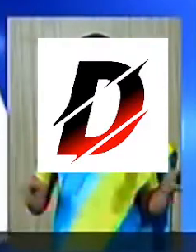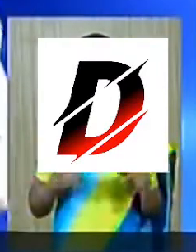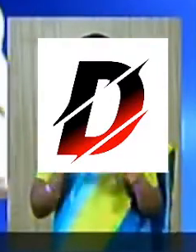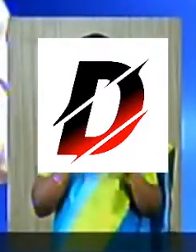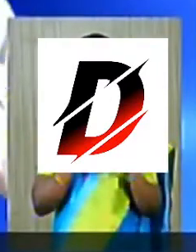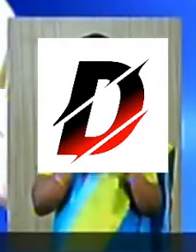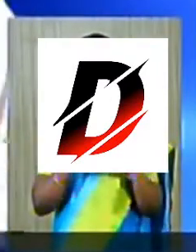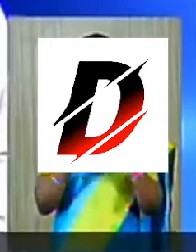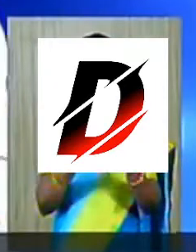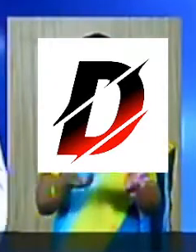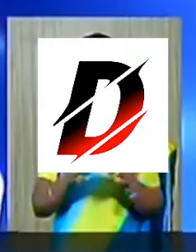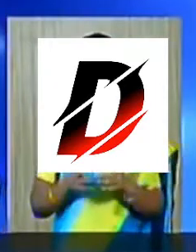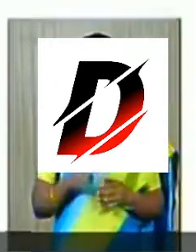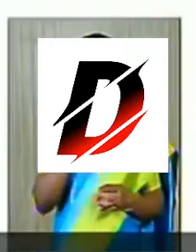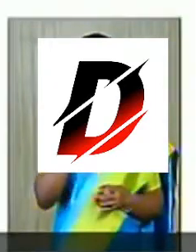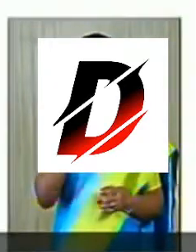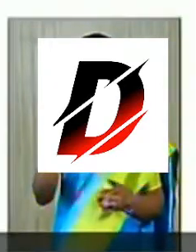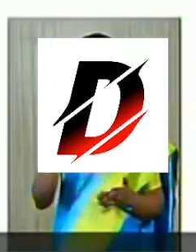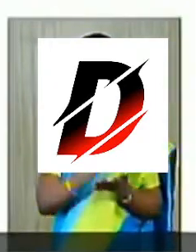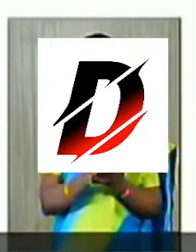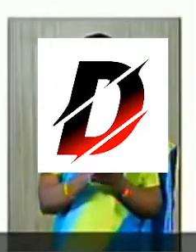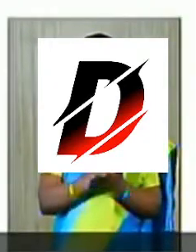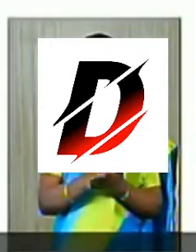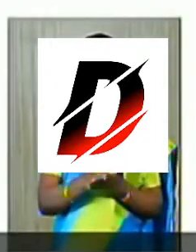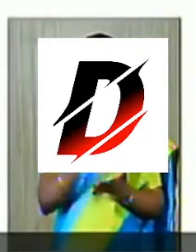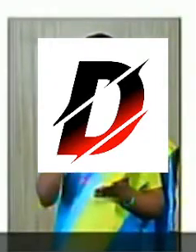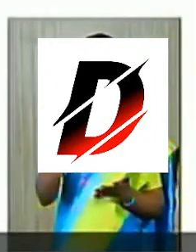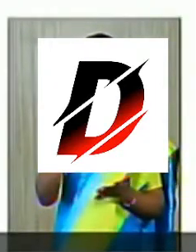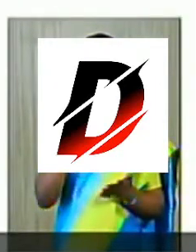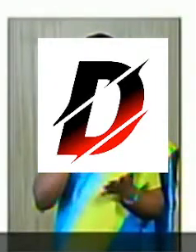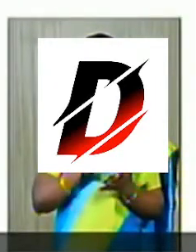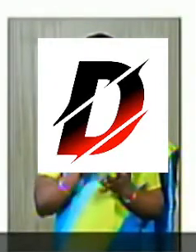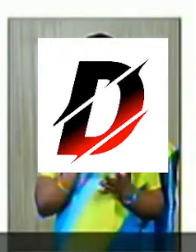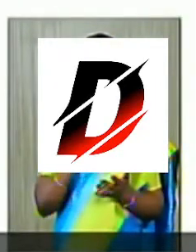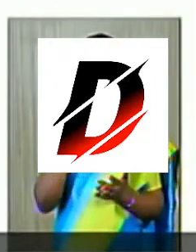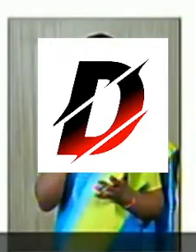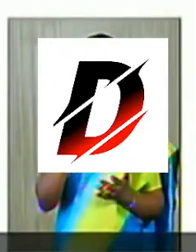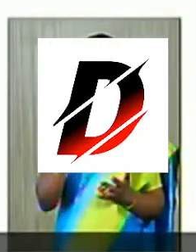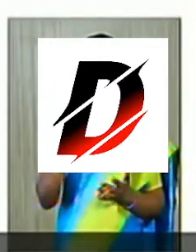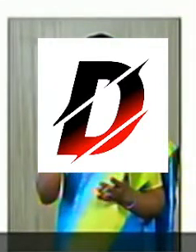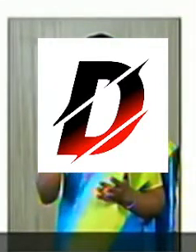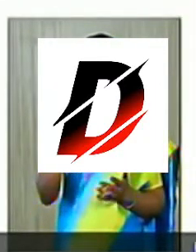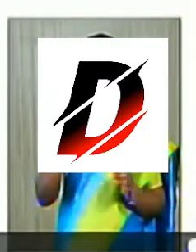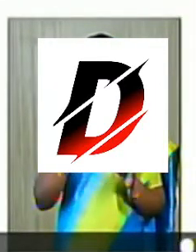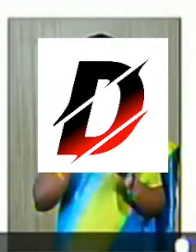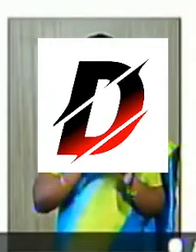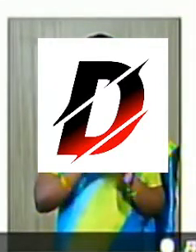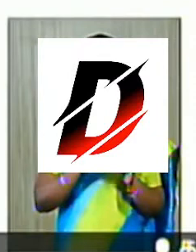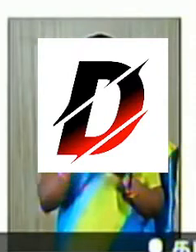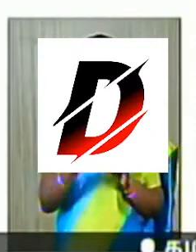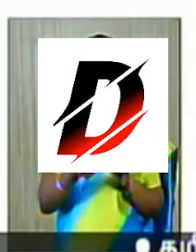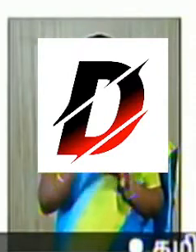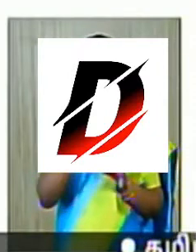கொடுத்துருப்பாங்க. கொஸ்டினை பாருங்கங்க, பயிற்சி மூணு புள்ளி பதினாறில் கேள்வி ஒன்றில் ஆறாவது சப்ஜெக்ஷன் இது,